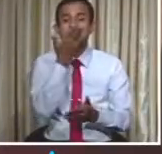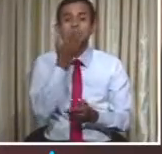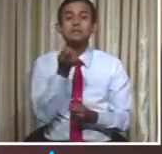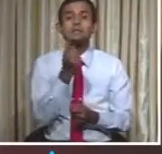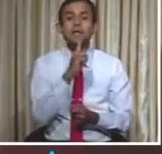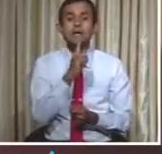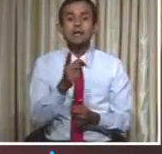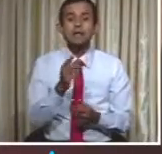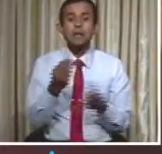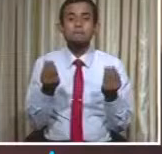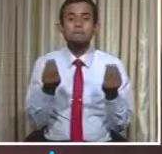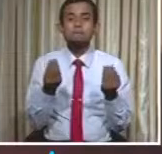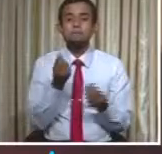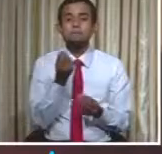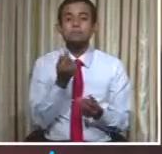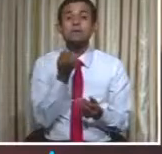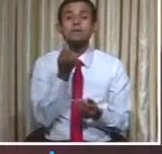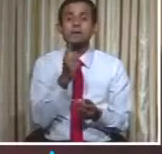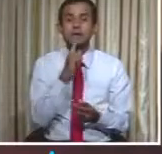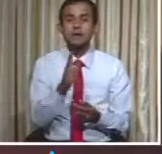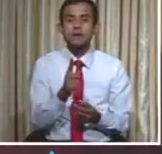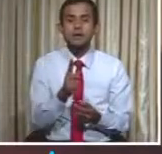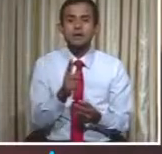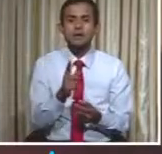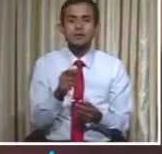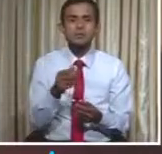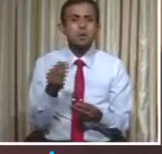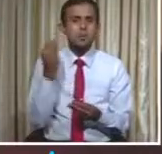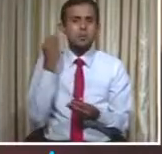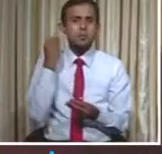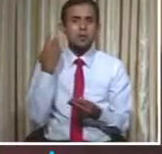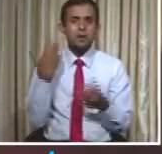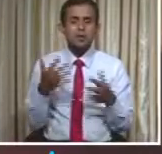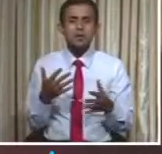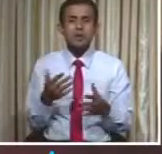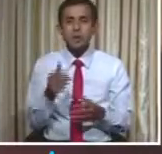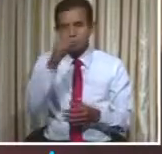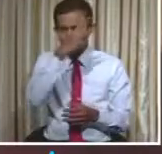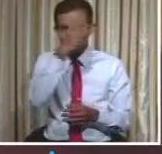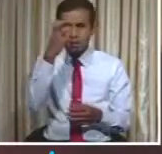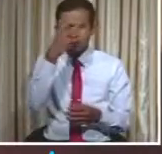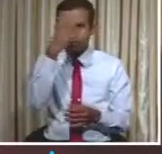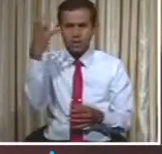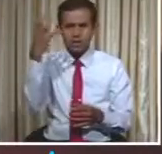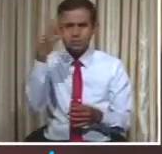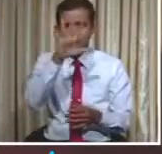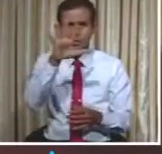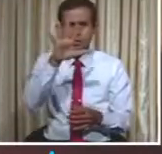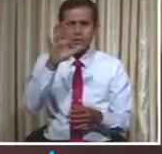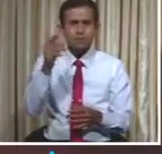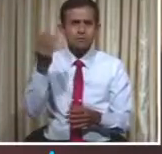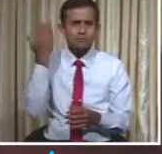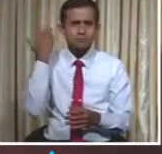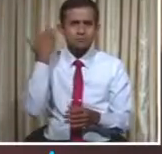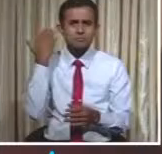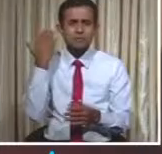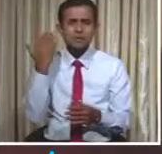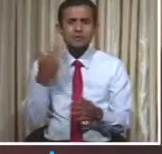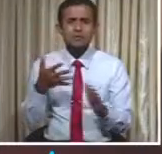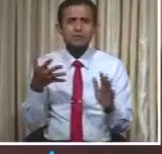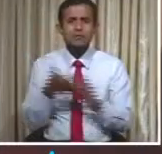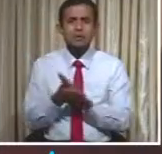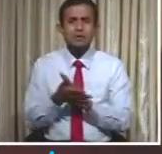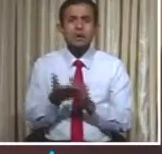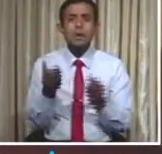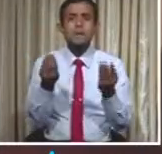කියනවා, පිටි කම්පැනි ඇවිල්ලා පිටි කම්පැනි මිල කියනවා. මේක මේ මේ මෑත කාලේ ඇති වෙච්ච මාස 3ක 4ක 5ක 6ක කාලෙක ඇති වෙච්ච සෙල්ලමක්.